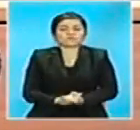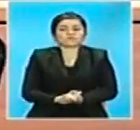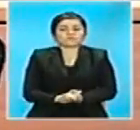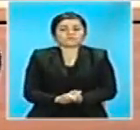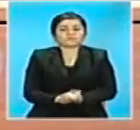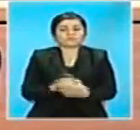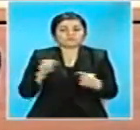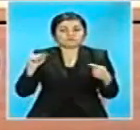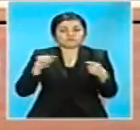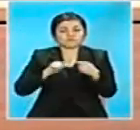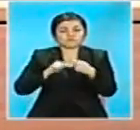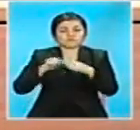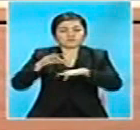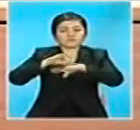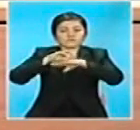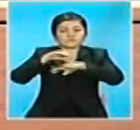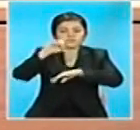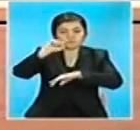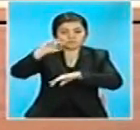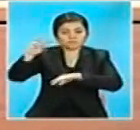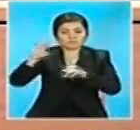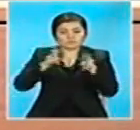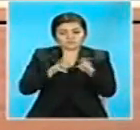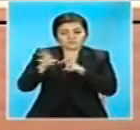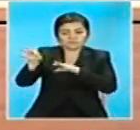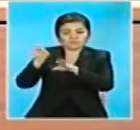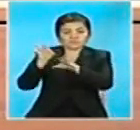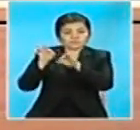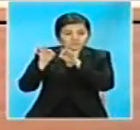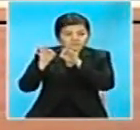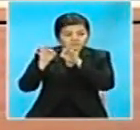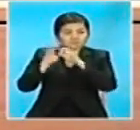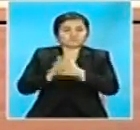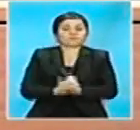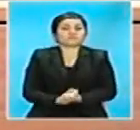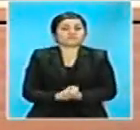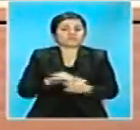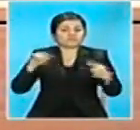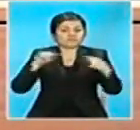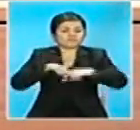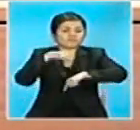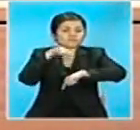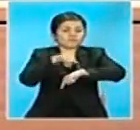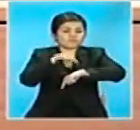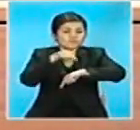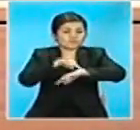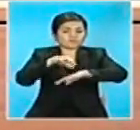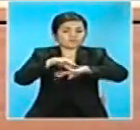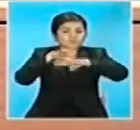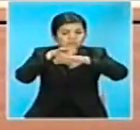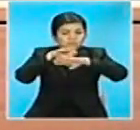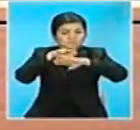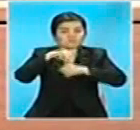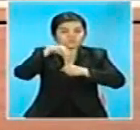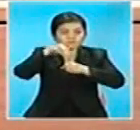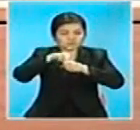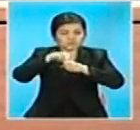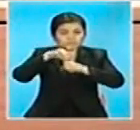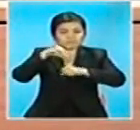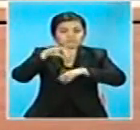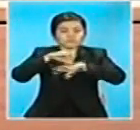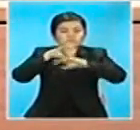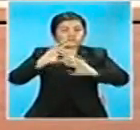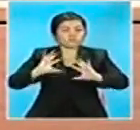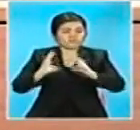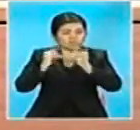การแต่งตั้งแล้วก็มีระยะเวลาในการที่จะให้การเลือกการแต่งตั้งนั้นหมดไป